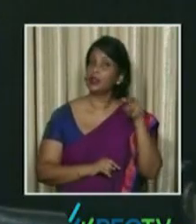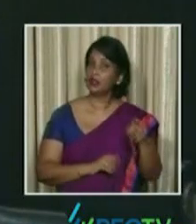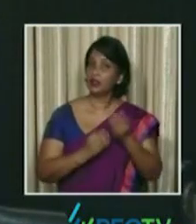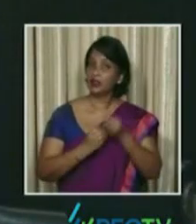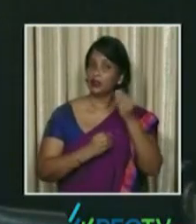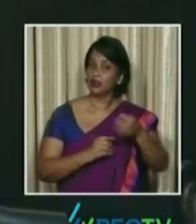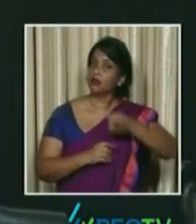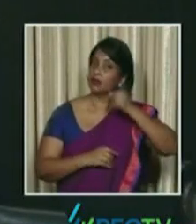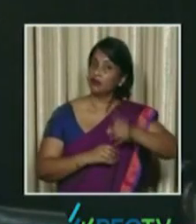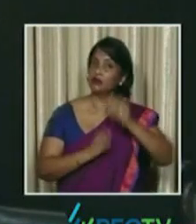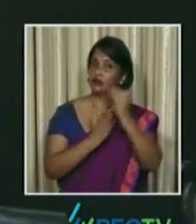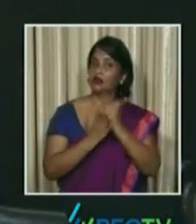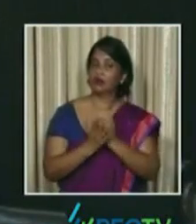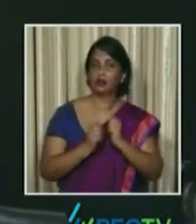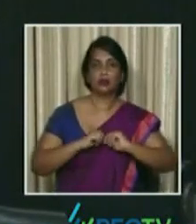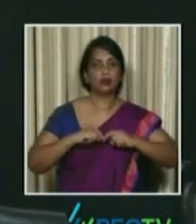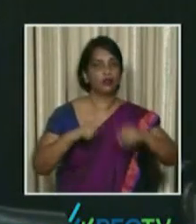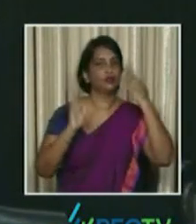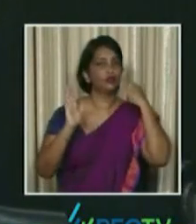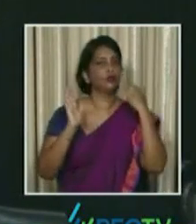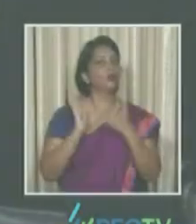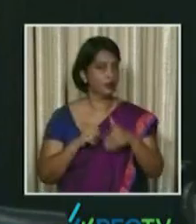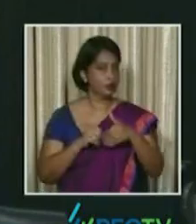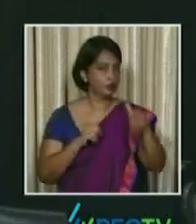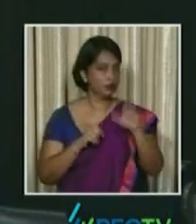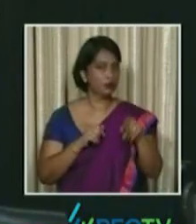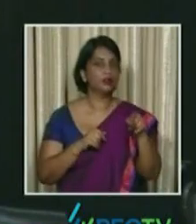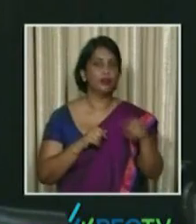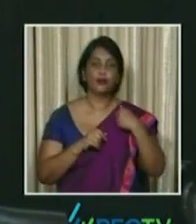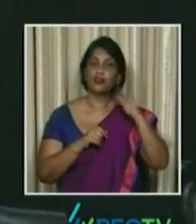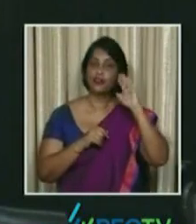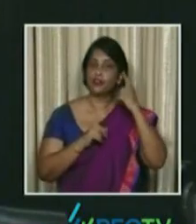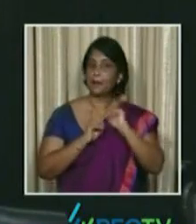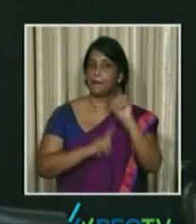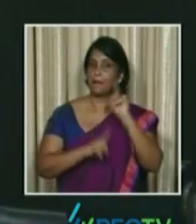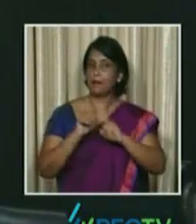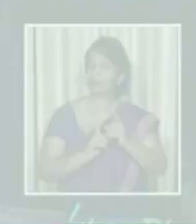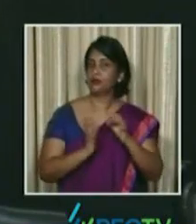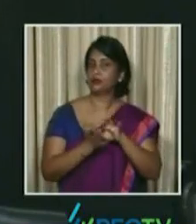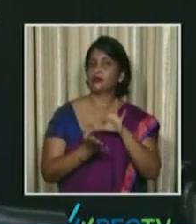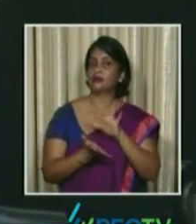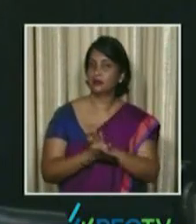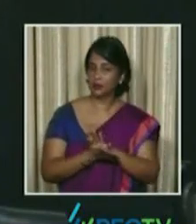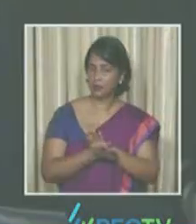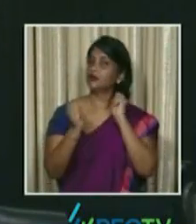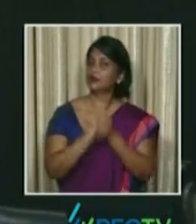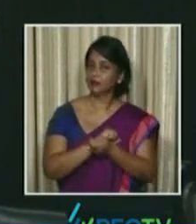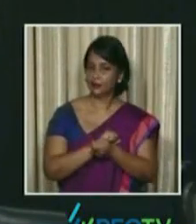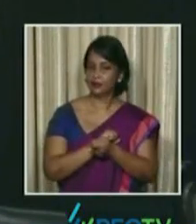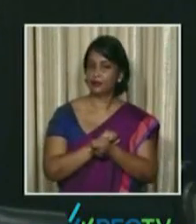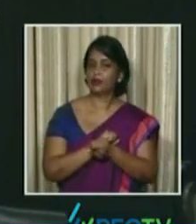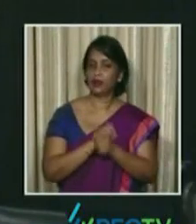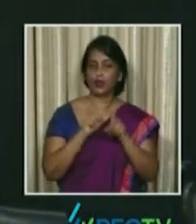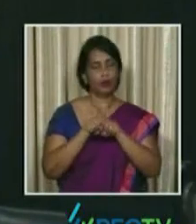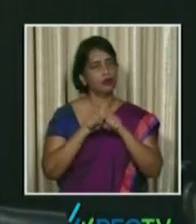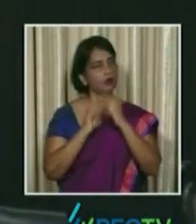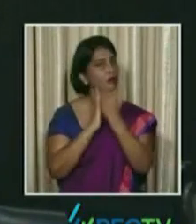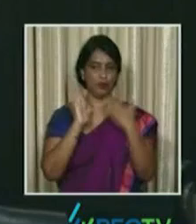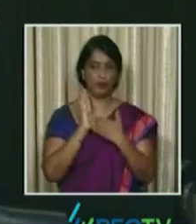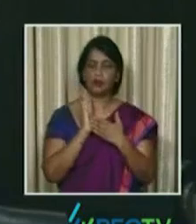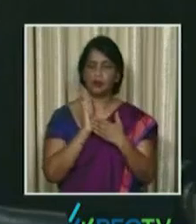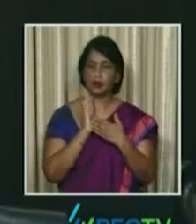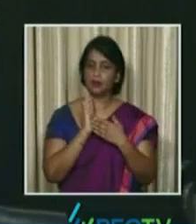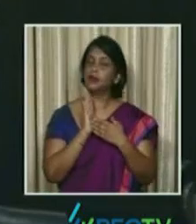දෙන නිර්දේශ ක්‍රියාත්මක කිරීම පිළිබඳව දැනට තිබෙන විශේෂම පාර්ලිමේන්තු ස්ථාවර නියෝග සංශෝධන යනාදී කටයුතු